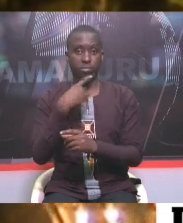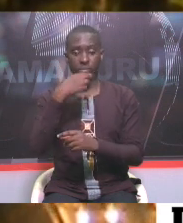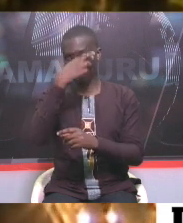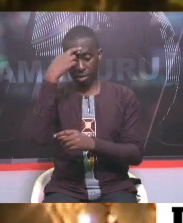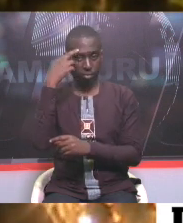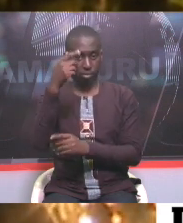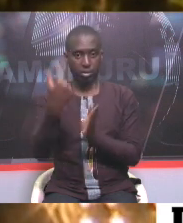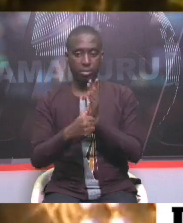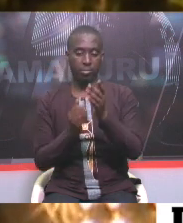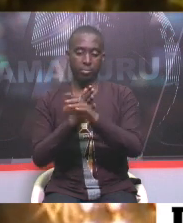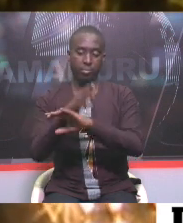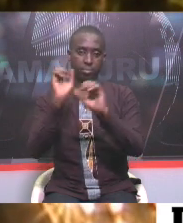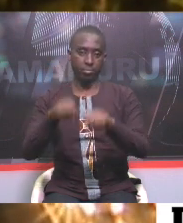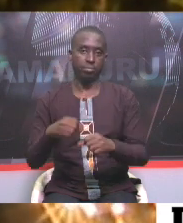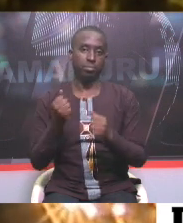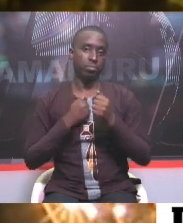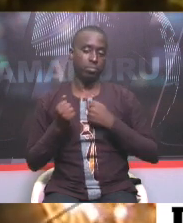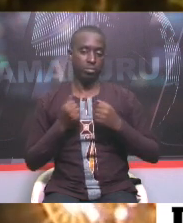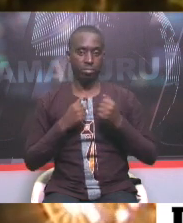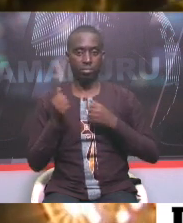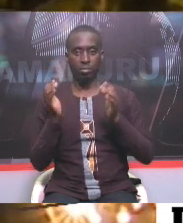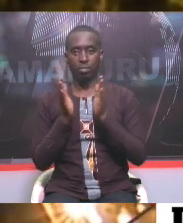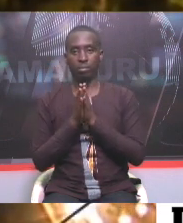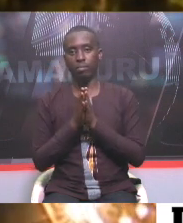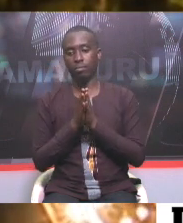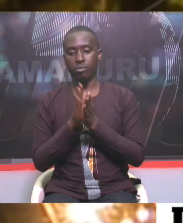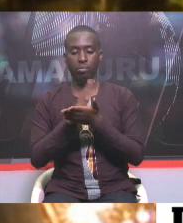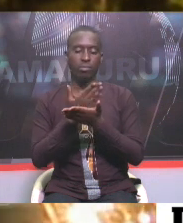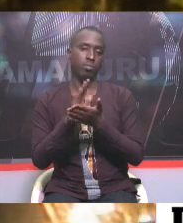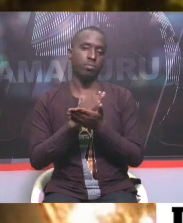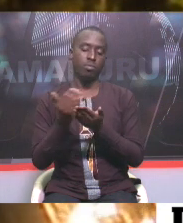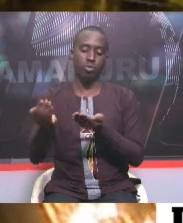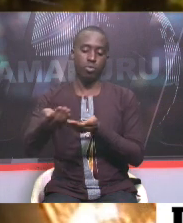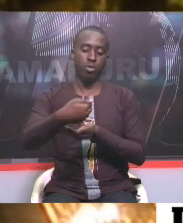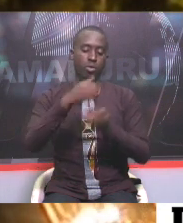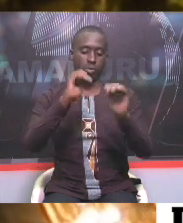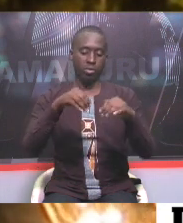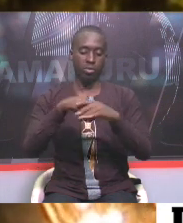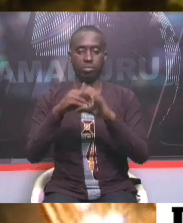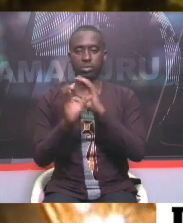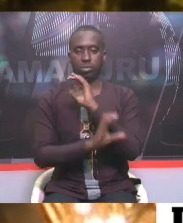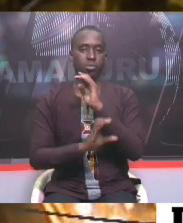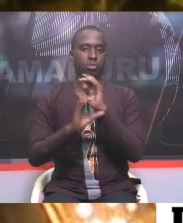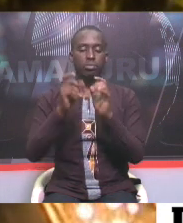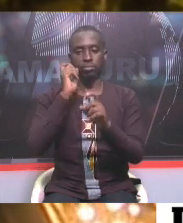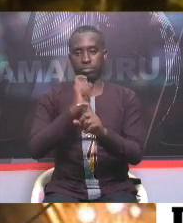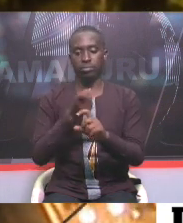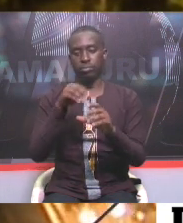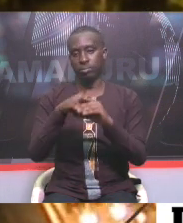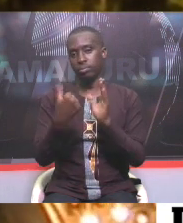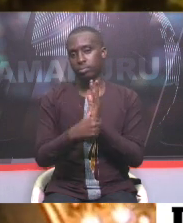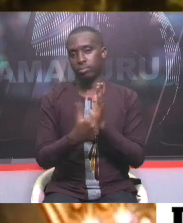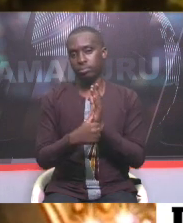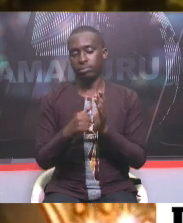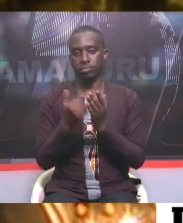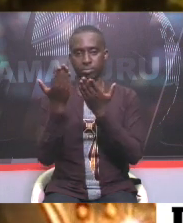iki kibazo kirenze ubushobozi bw'u Rwanda ndetse ngo gusaranganya umusaruro w'ubuhinzi imbere mu gihugu biracyarimo ibibazo bikomeye